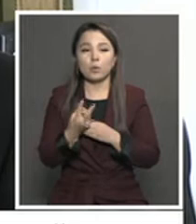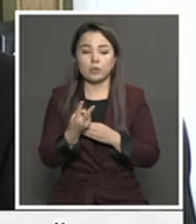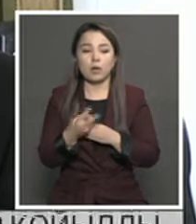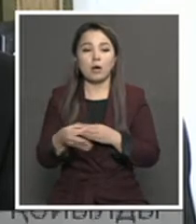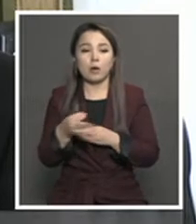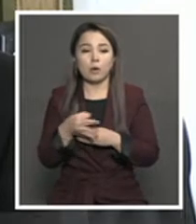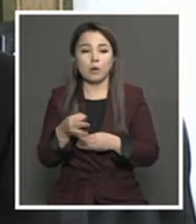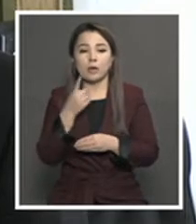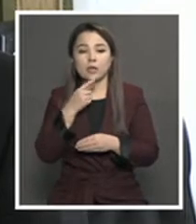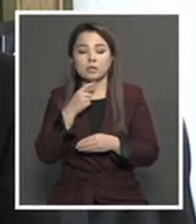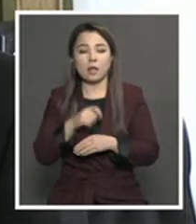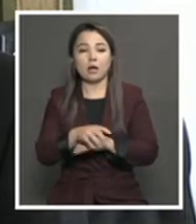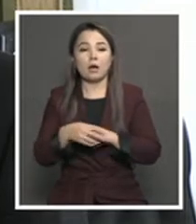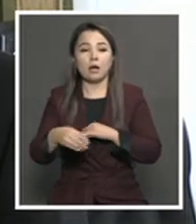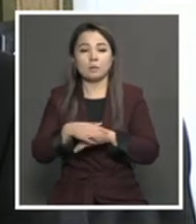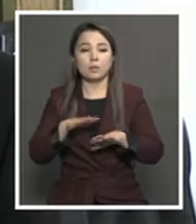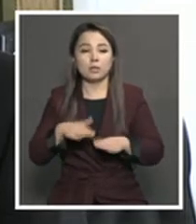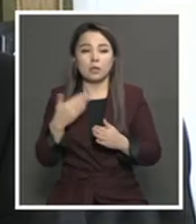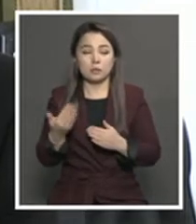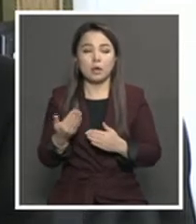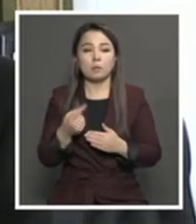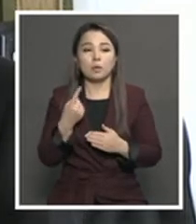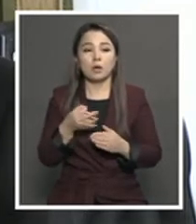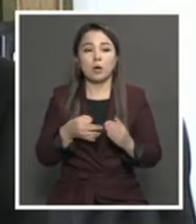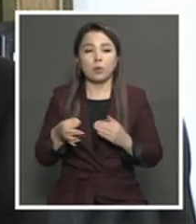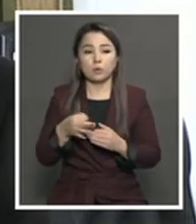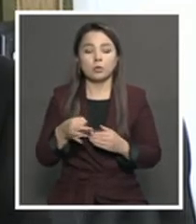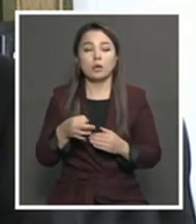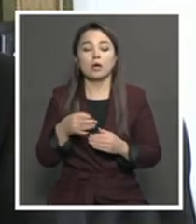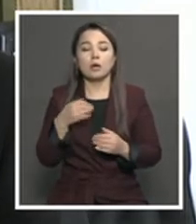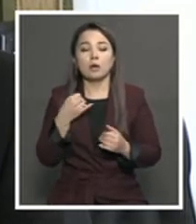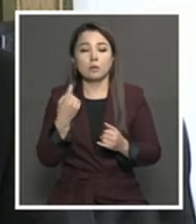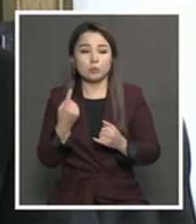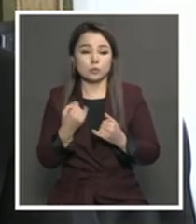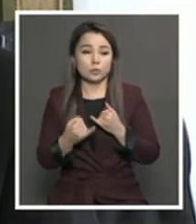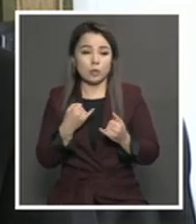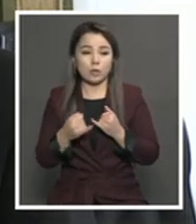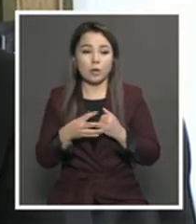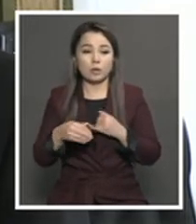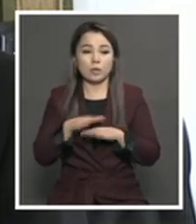қызыл аймақта, бір аудан сары аймақта, ол Баянауыл ауданы.